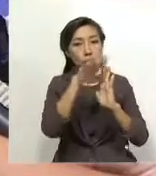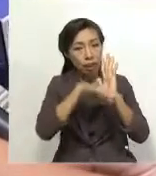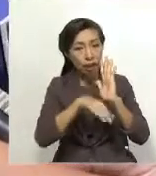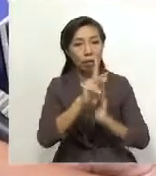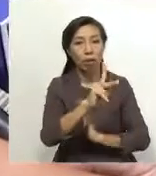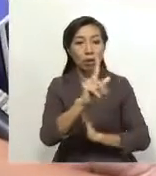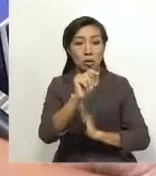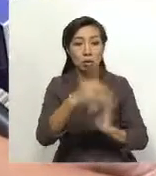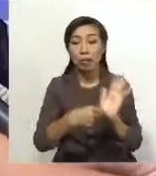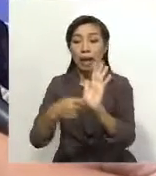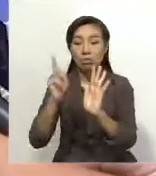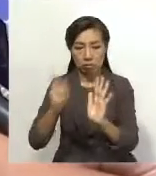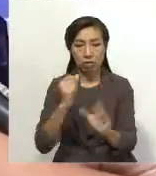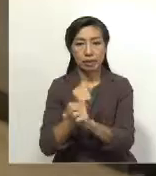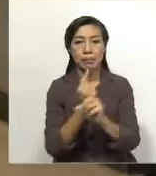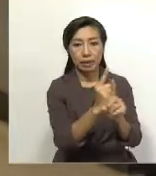ไป